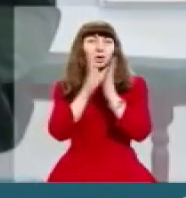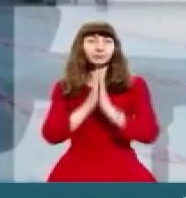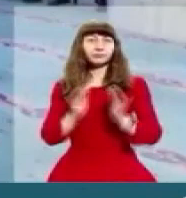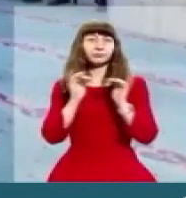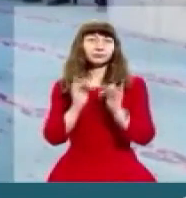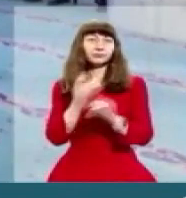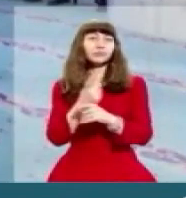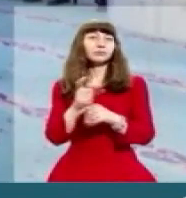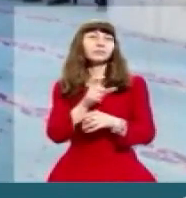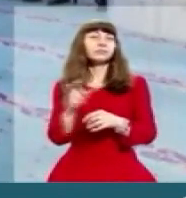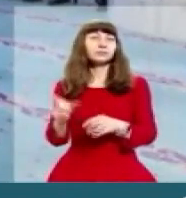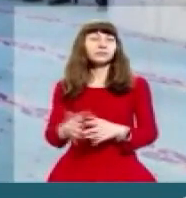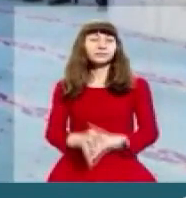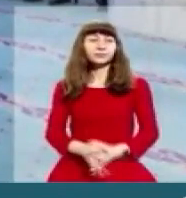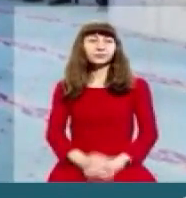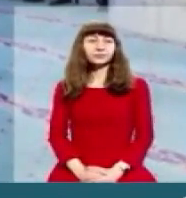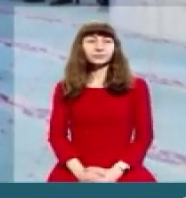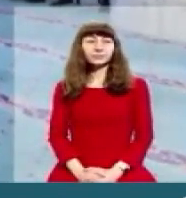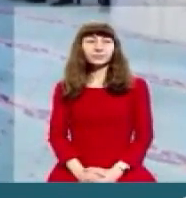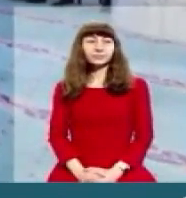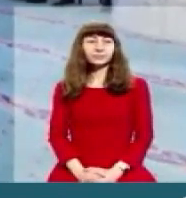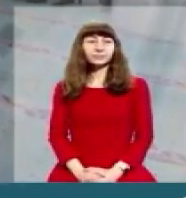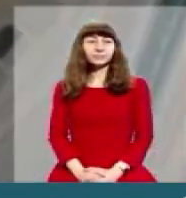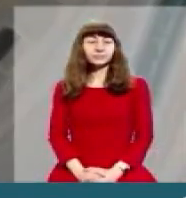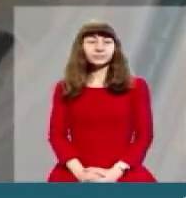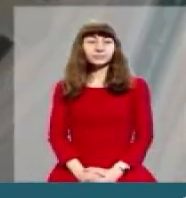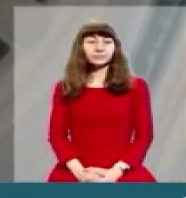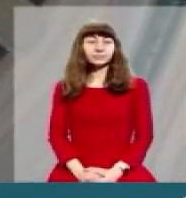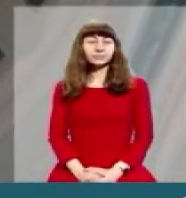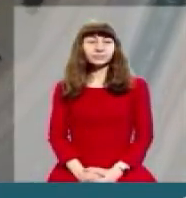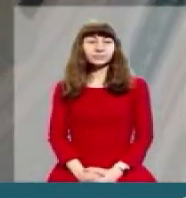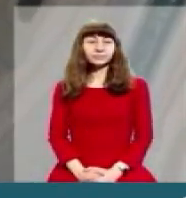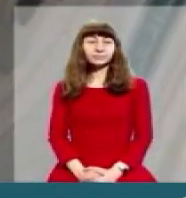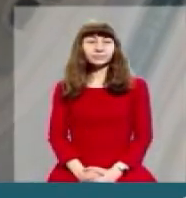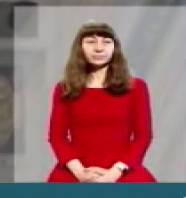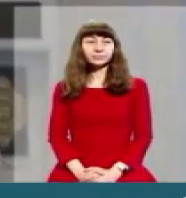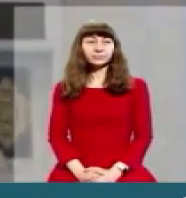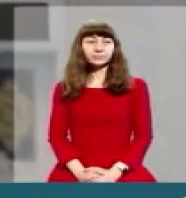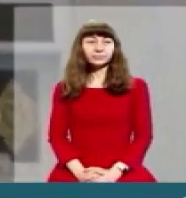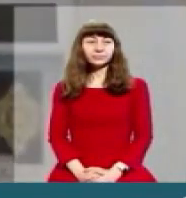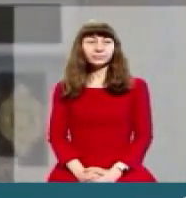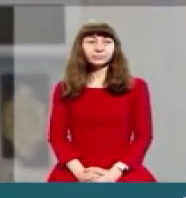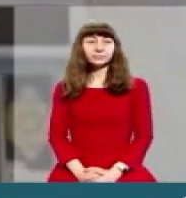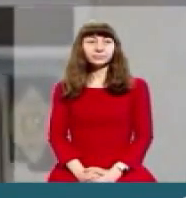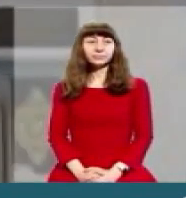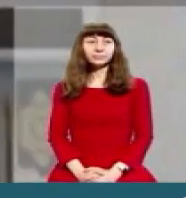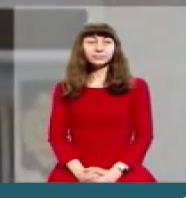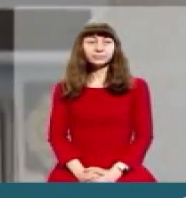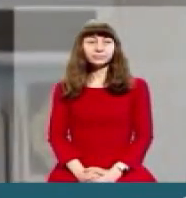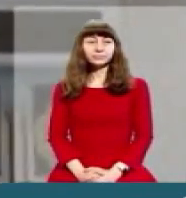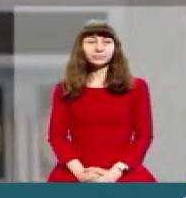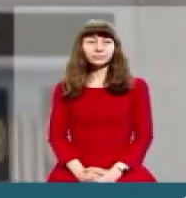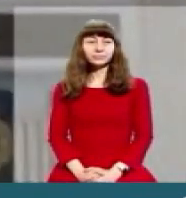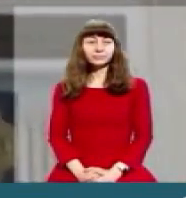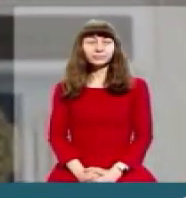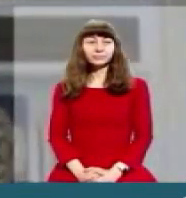Можно тушить апуткенжила, кантарайн, басында, казабулган, отанды коргоушлардын, және бейбит тургундардын